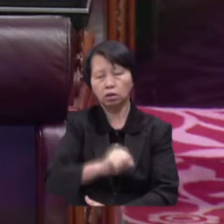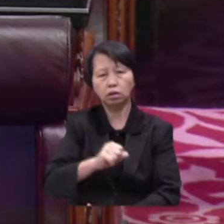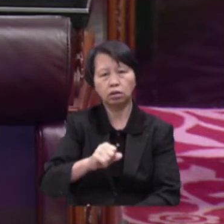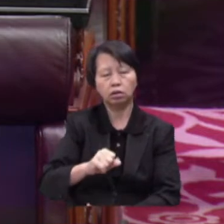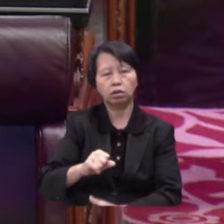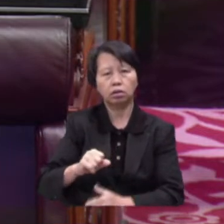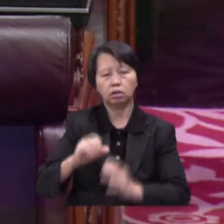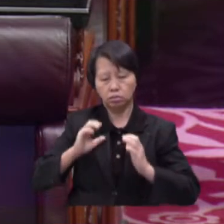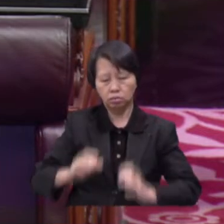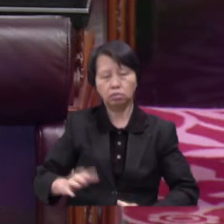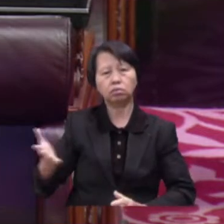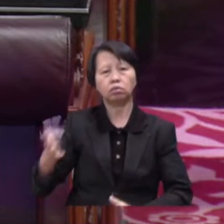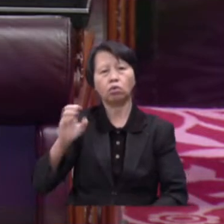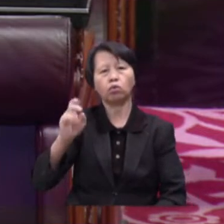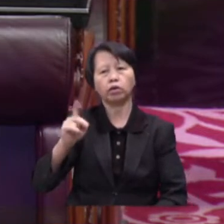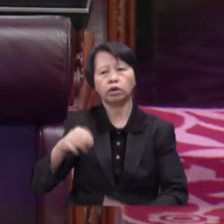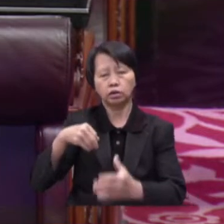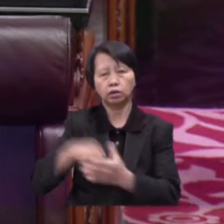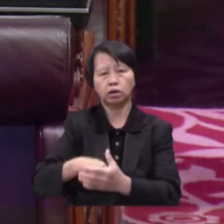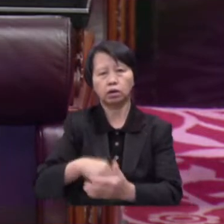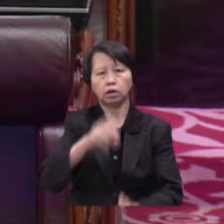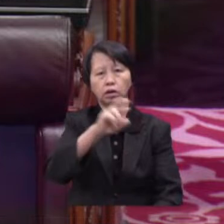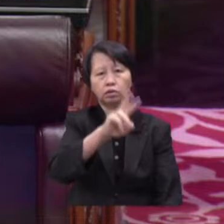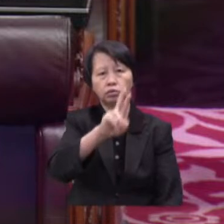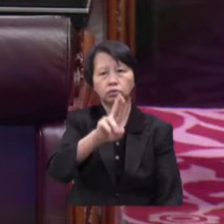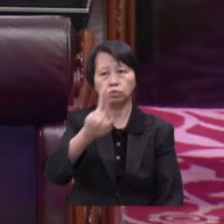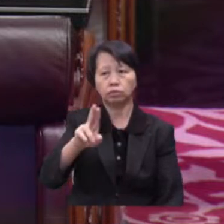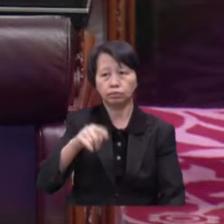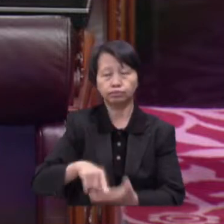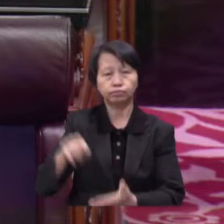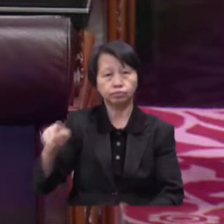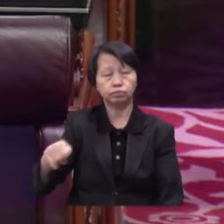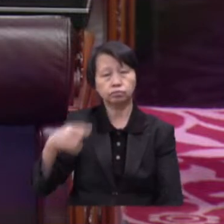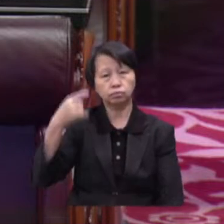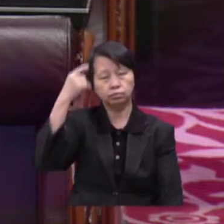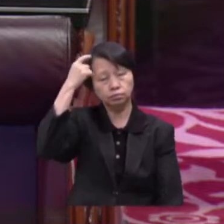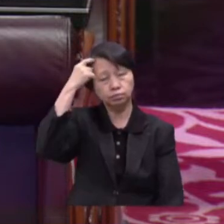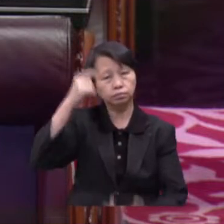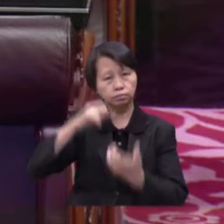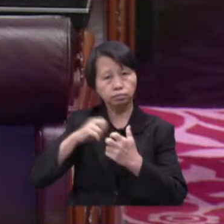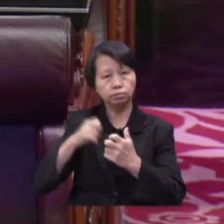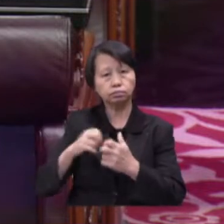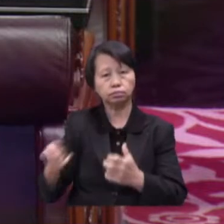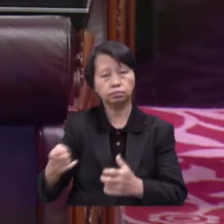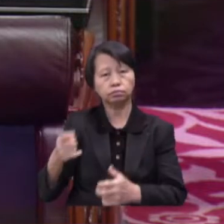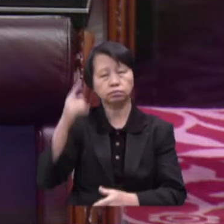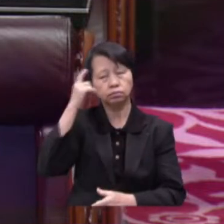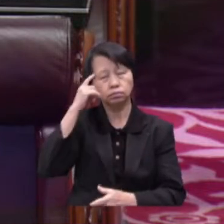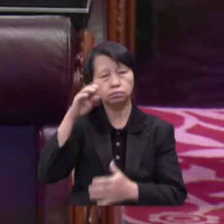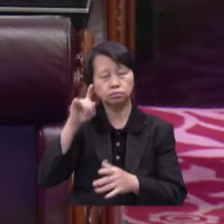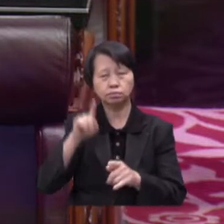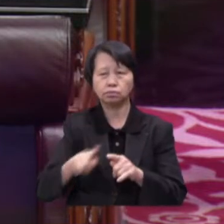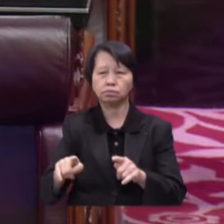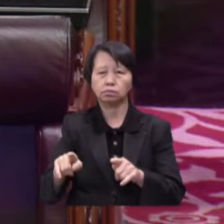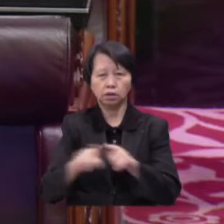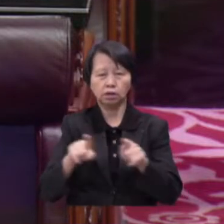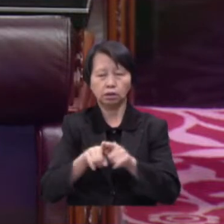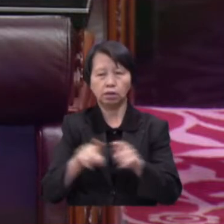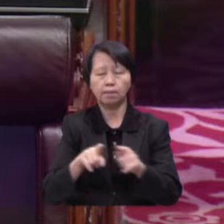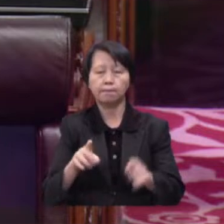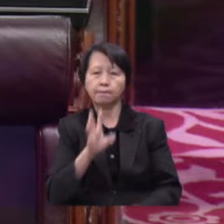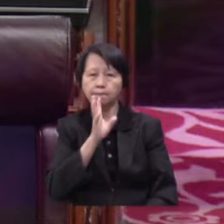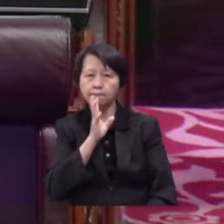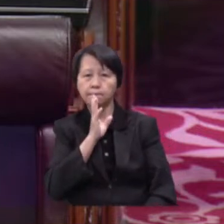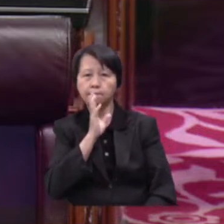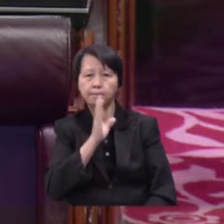seperti yang disebut dalam undang-undang ini seperti mana yang turut ditekankan oleh